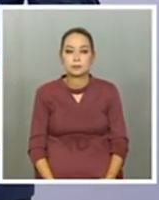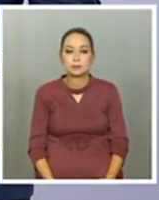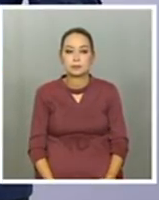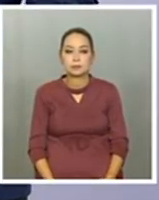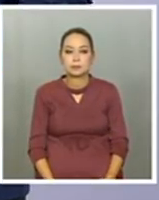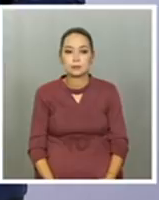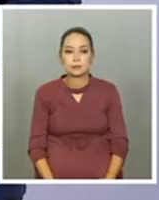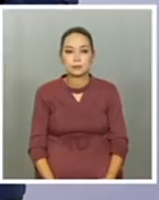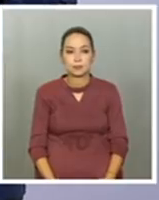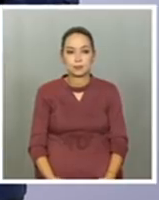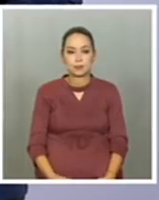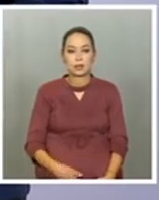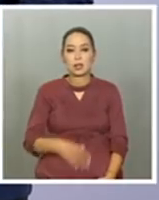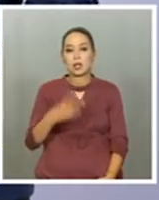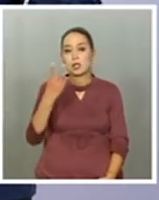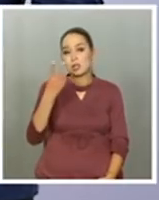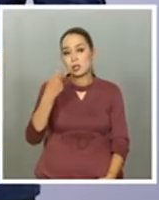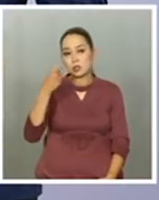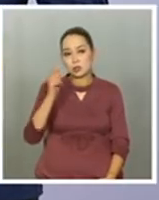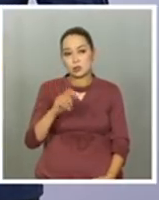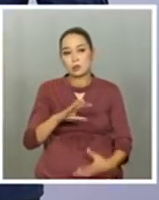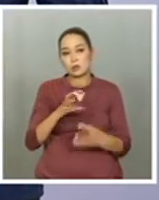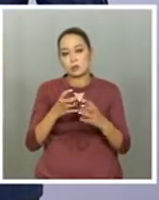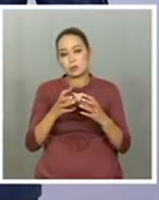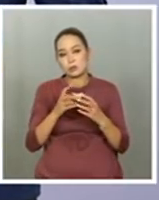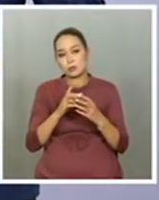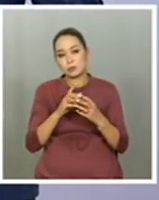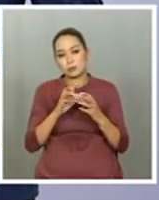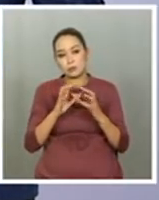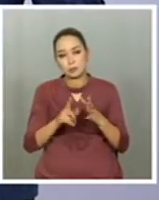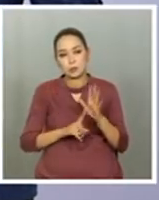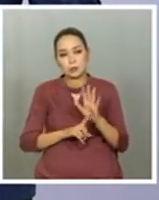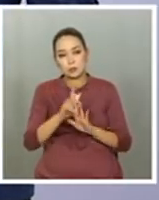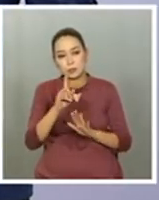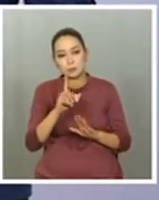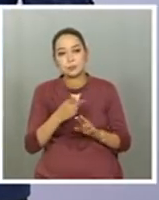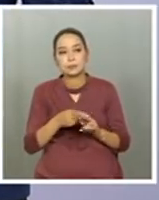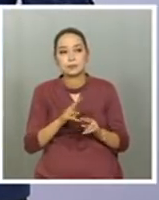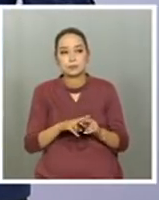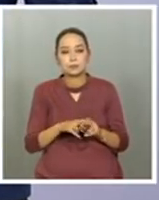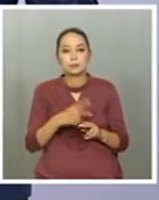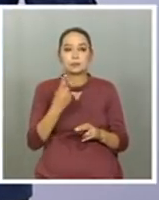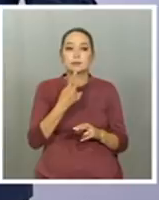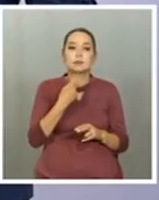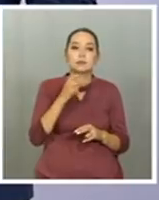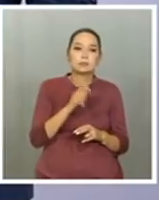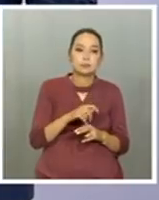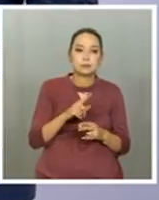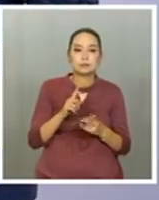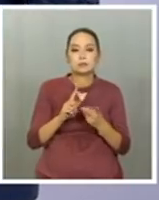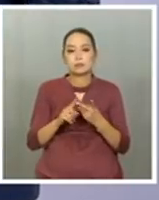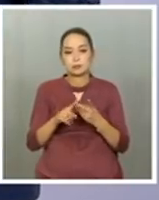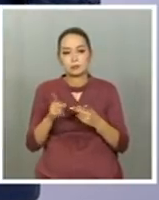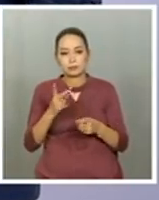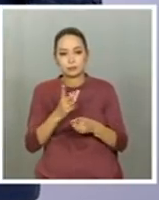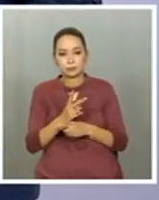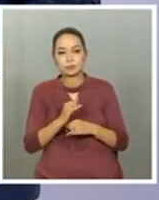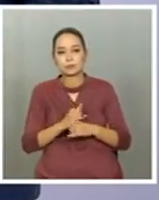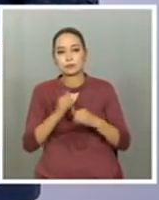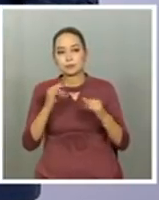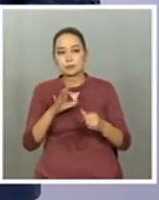Екінші дүниежүзілік соғыс қарсаңында негізінен әскери техникалар бірінші дүниежүзілік соғысқа қарағанда біршама жетілдірілген болатын